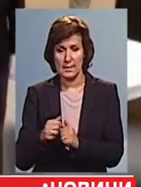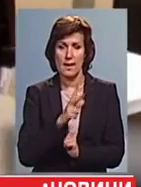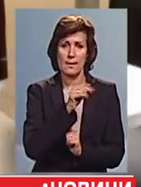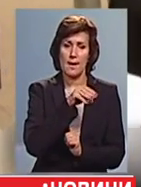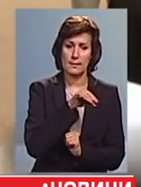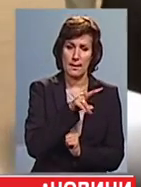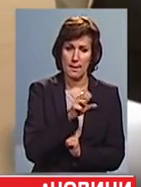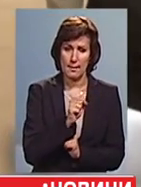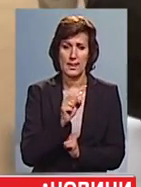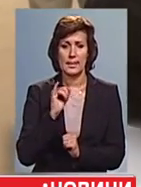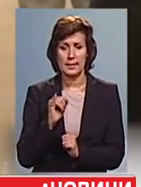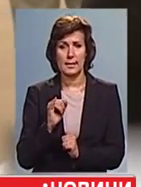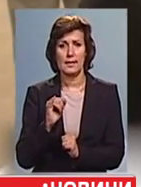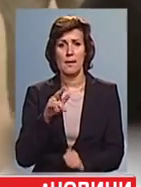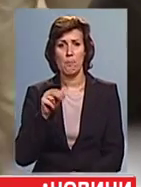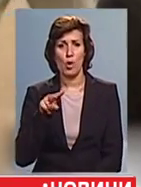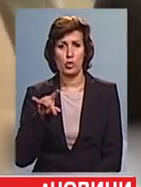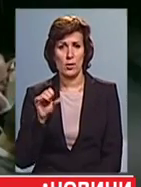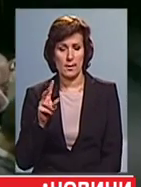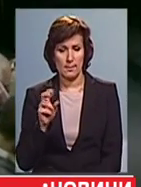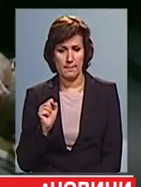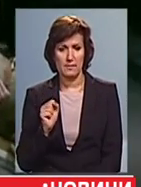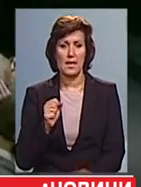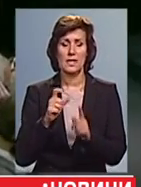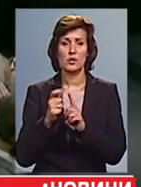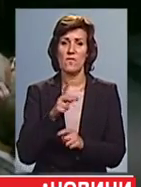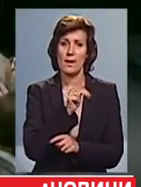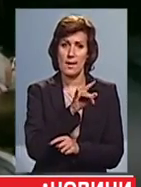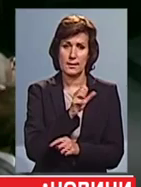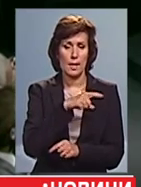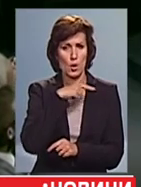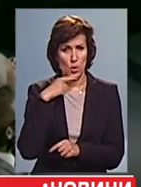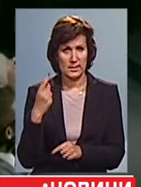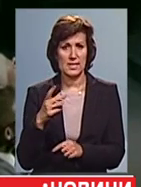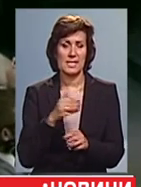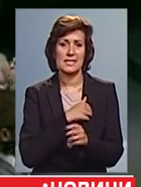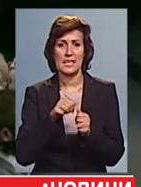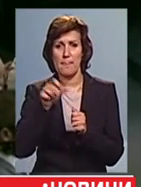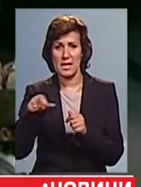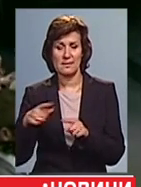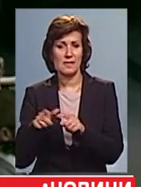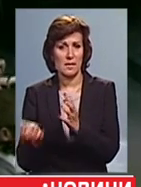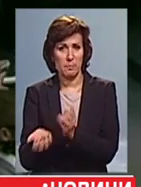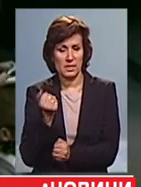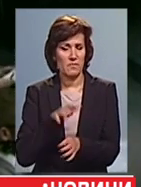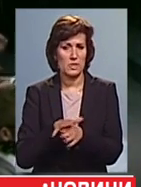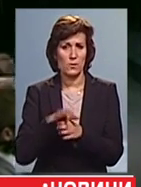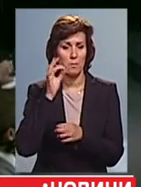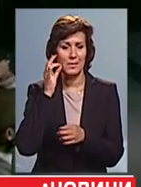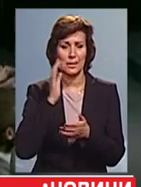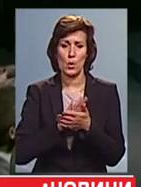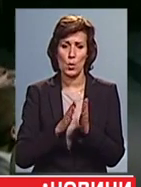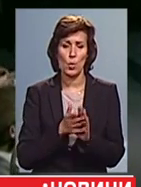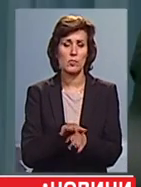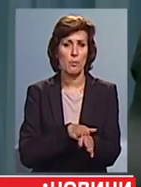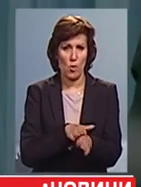Ештона Картера та Степана Полторака. За словами Картера, Росія та сепаратисти, яких вона підтримує, не виконують Мінських